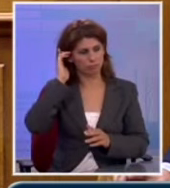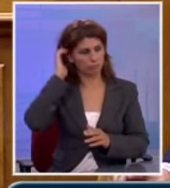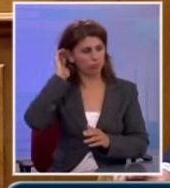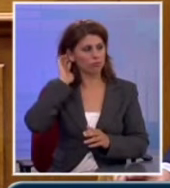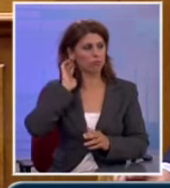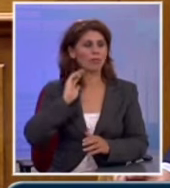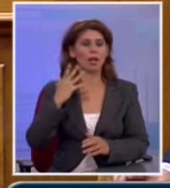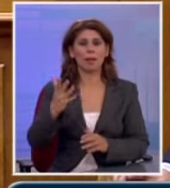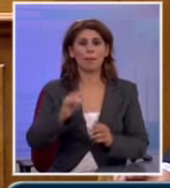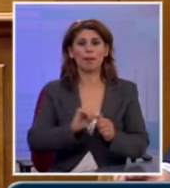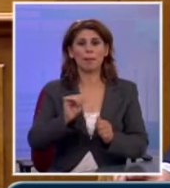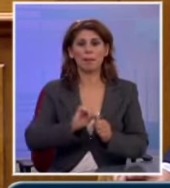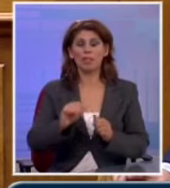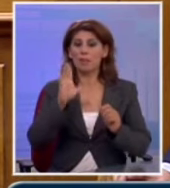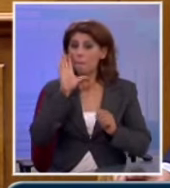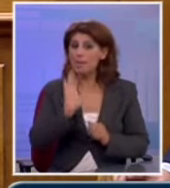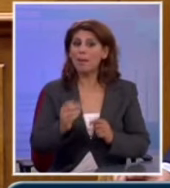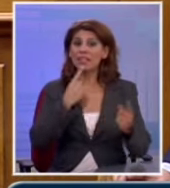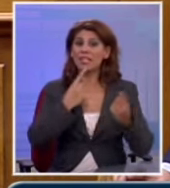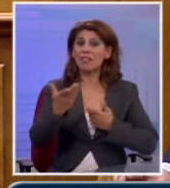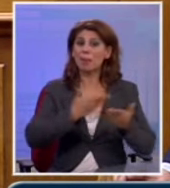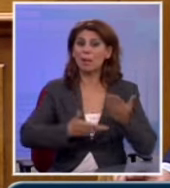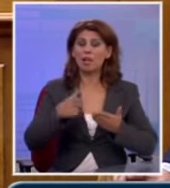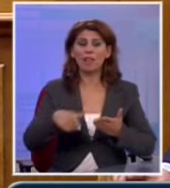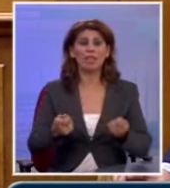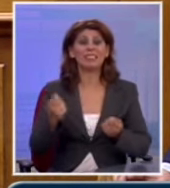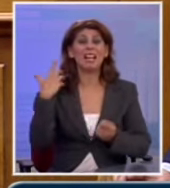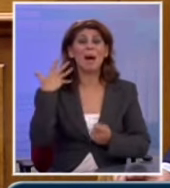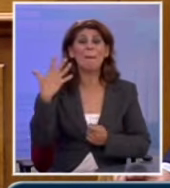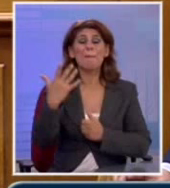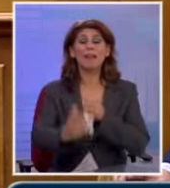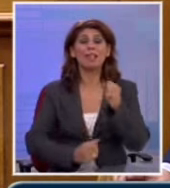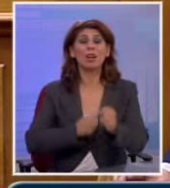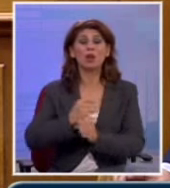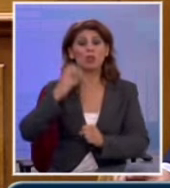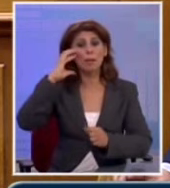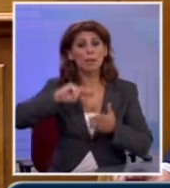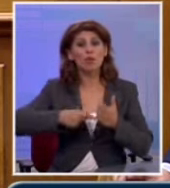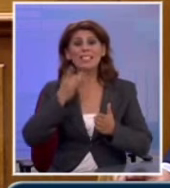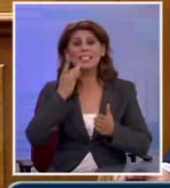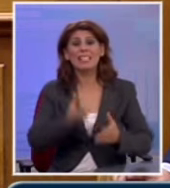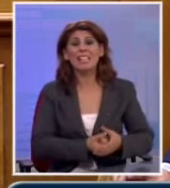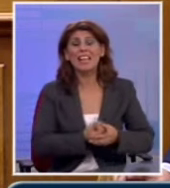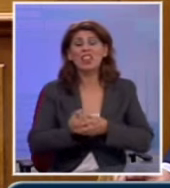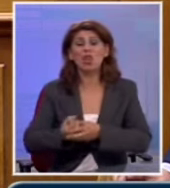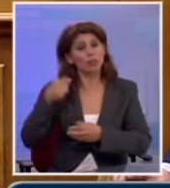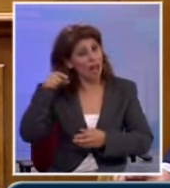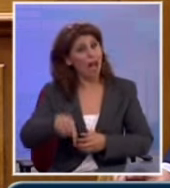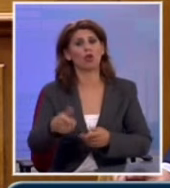Τους 5 μήνες της πραγματικής διαπραγμάτευσης. Αυτά έγιναν τα 5 χρόνια του μνημονίου, της σκληρής λιτότητας.